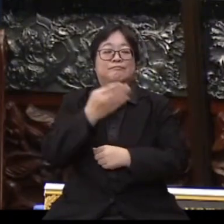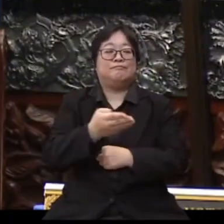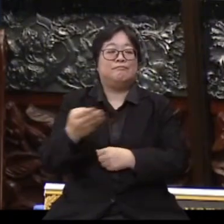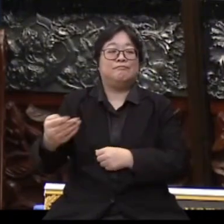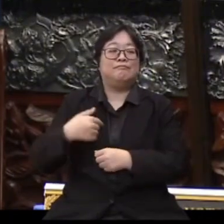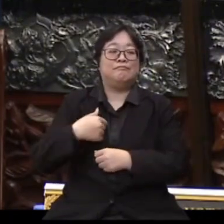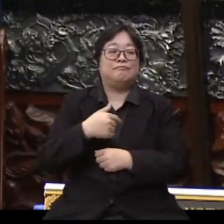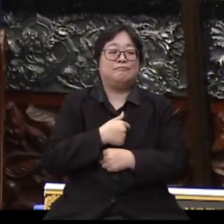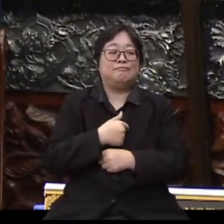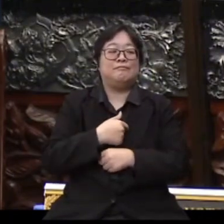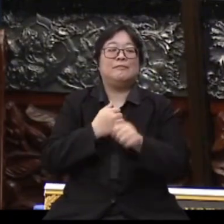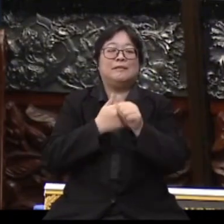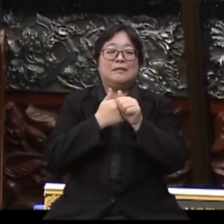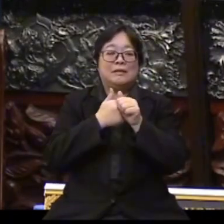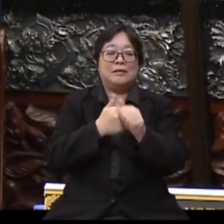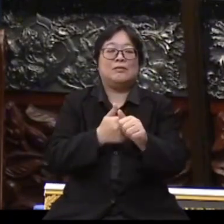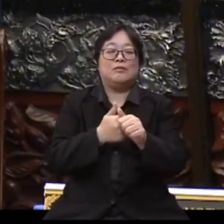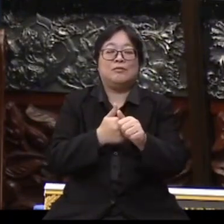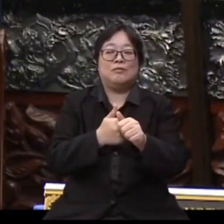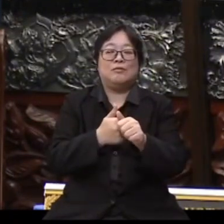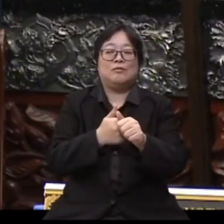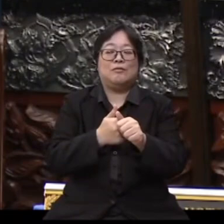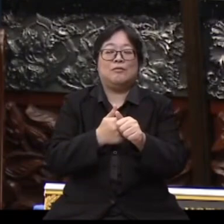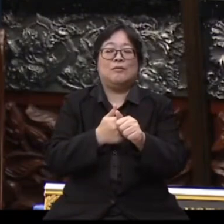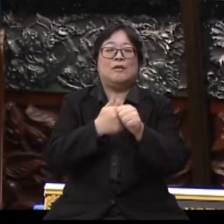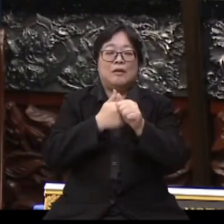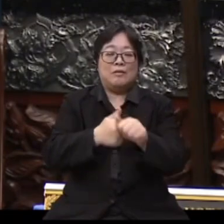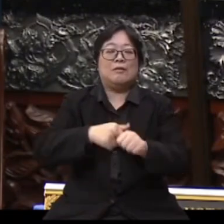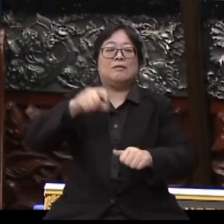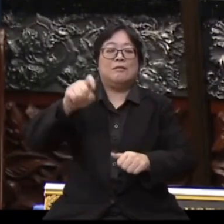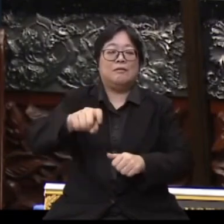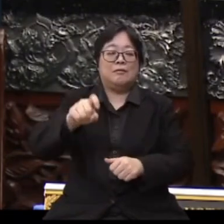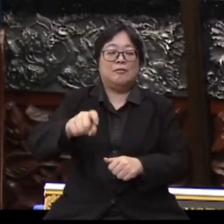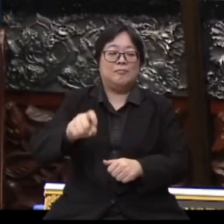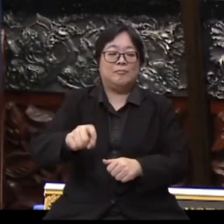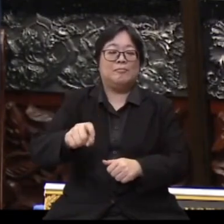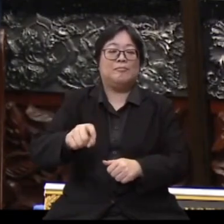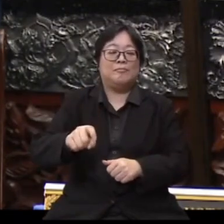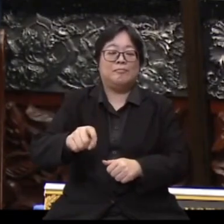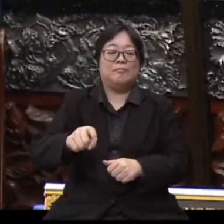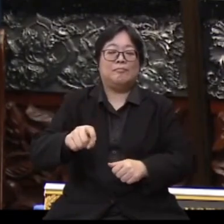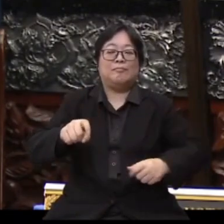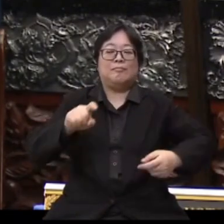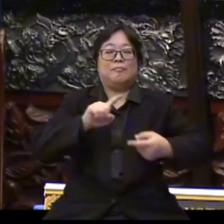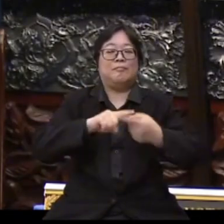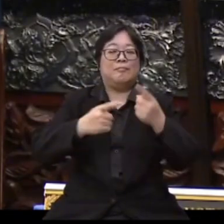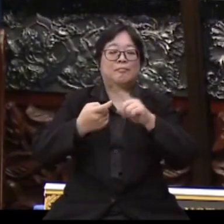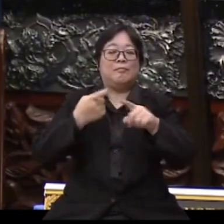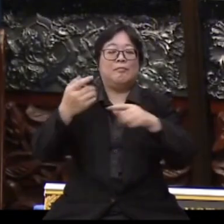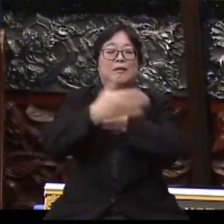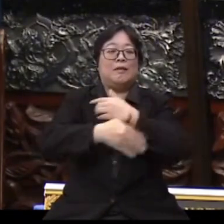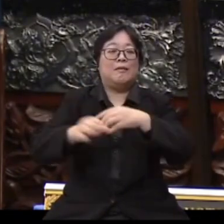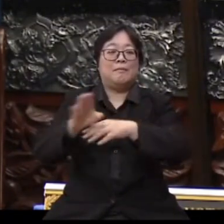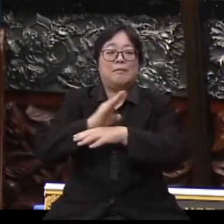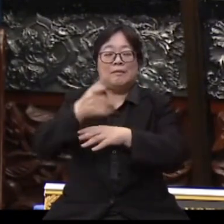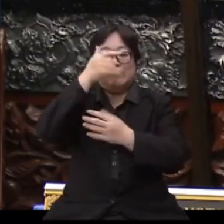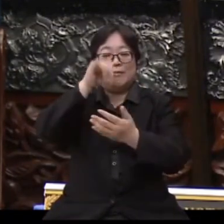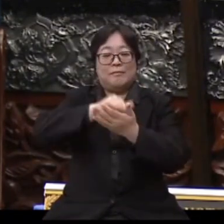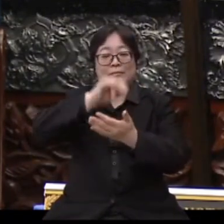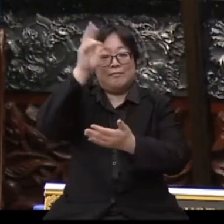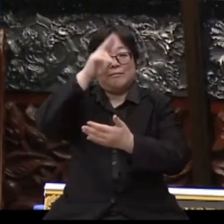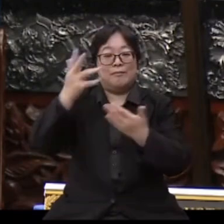kita itu memenuhi seberapa banyak kehendak-kehendak daripada rakan dagang kita. Sebab itu